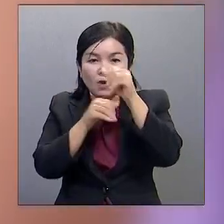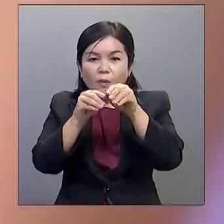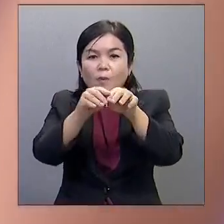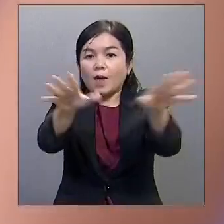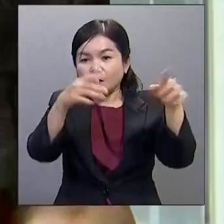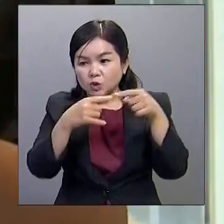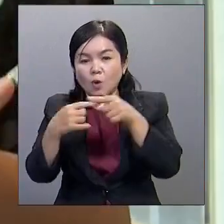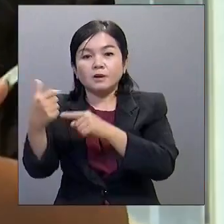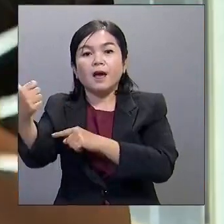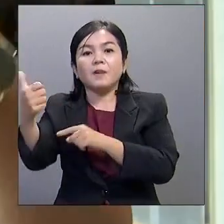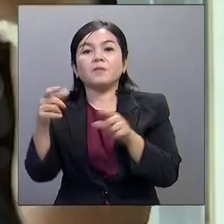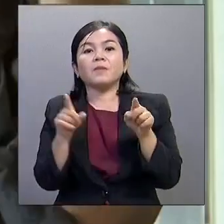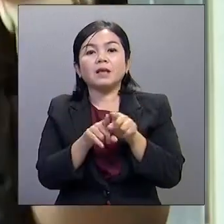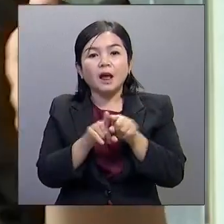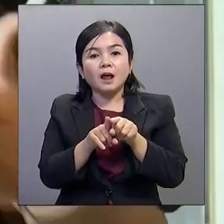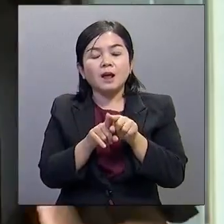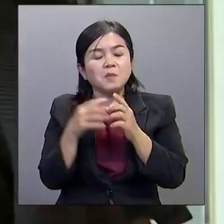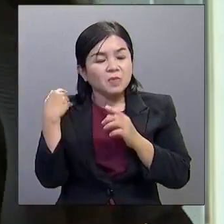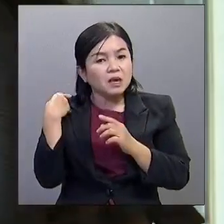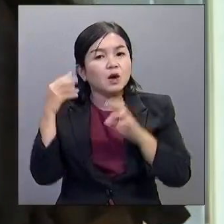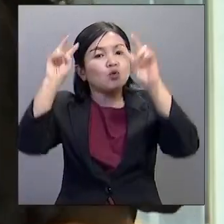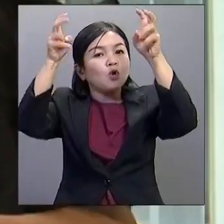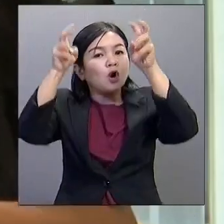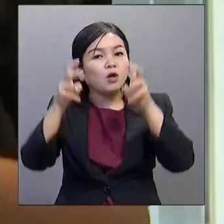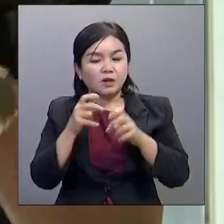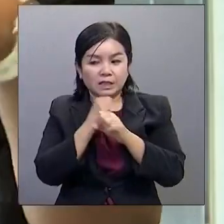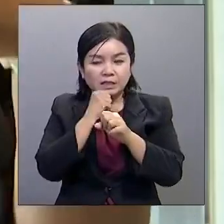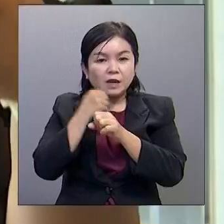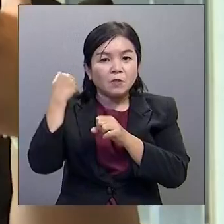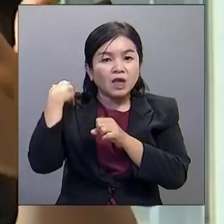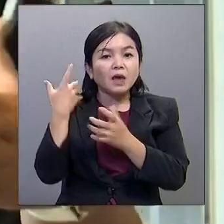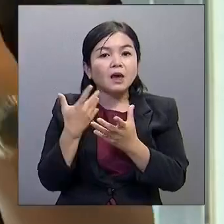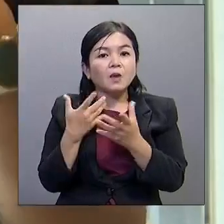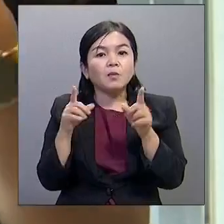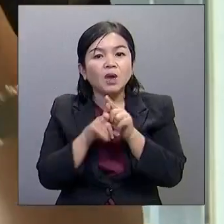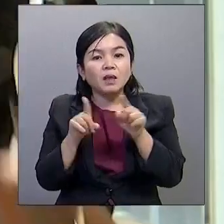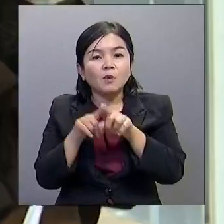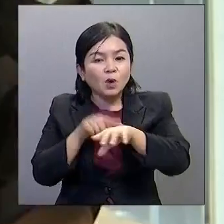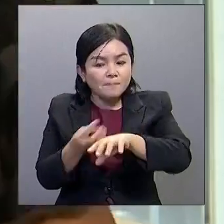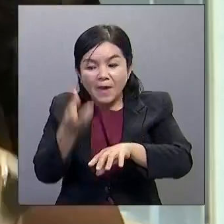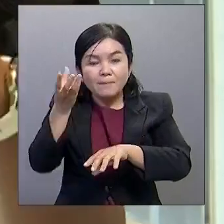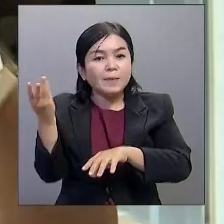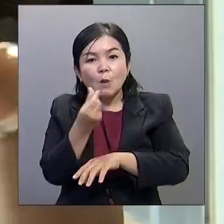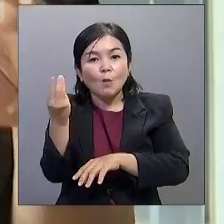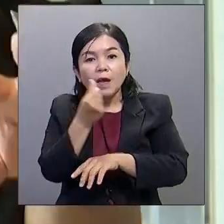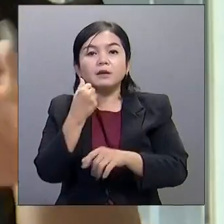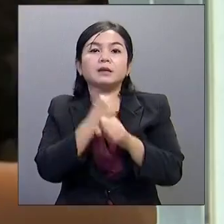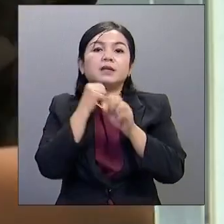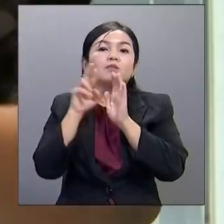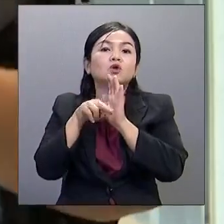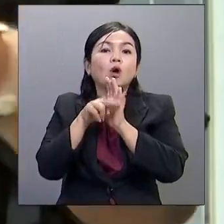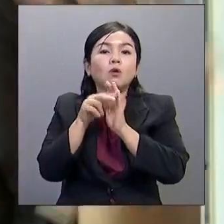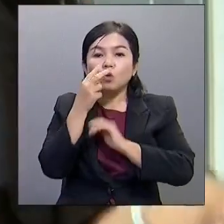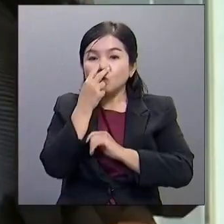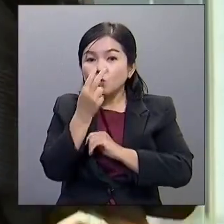ปต่อได้มากขึ้นก็คือมันจะมีคอนเทนต์หลายๆคอนเทนต์ที่มันแบบมาแบบฉาบฉวยมาแบบรวดเร็วใน TikTok เดี๋ยวสมัยนี้คือค